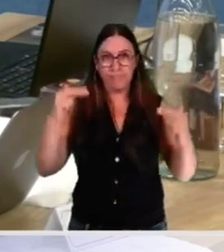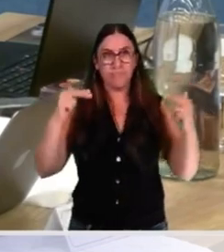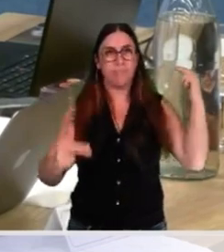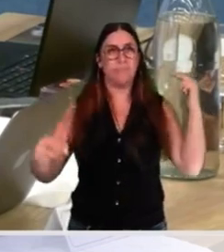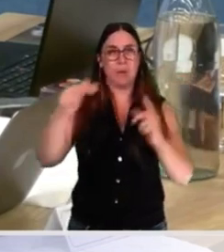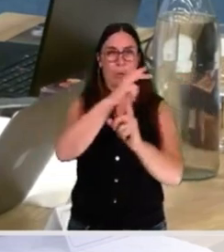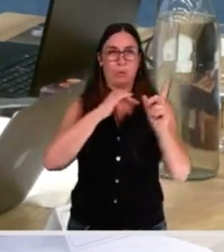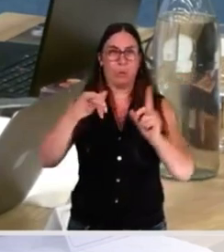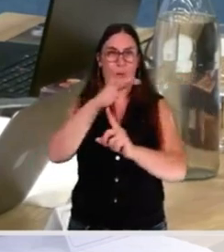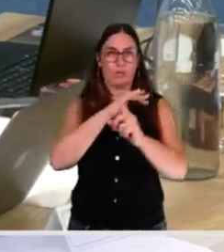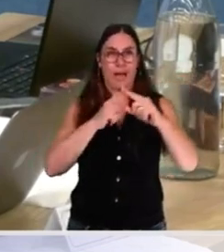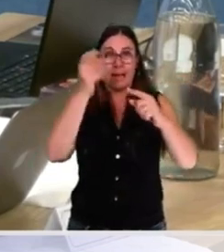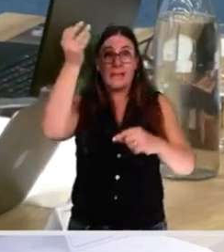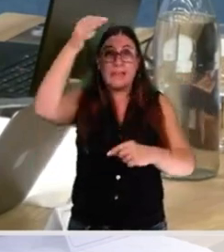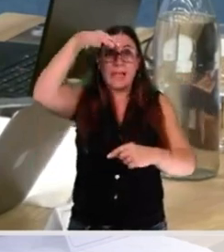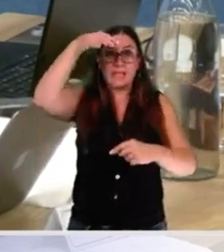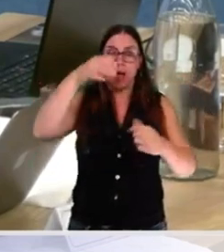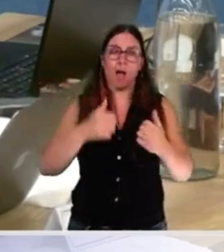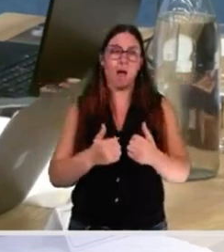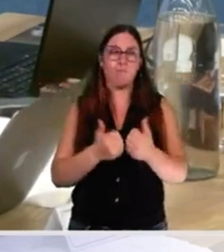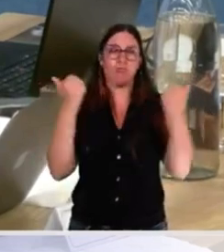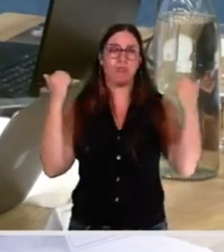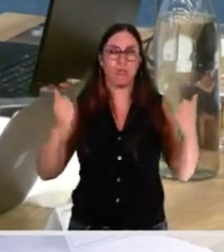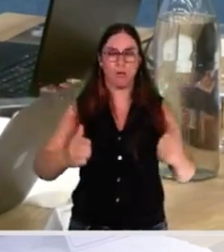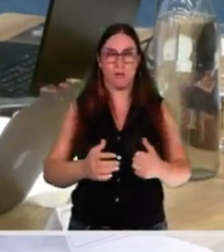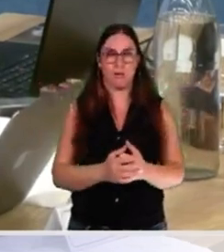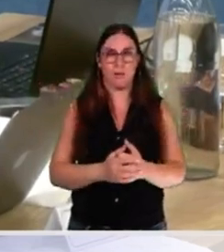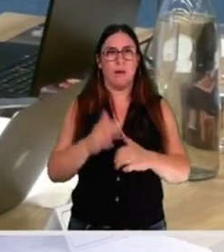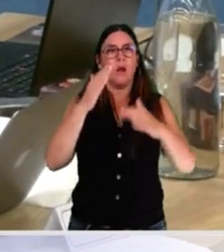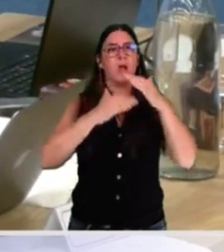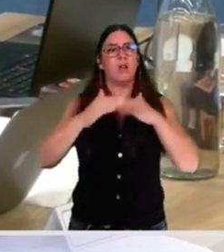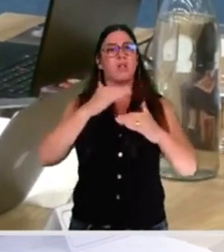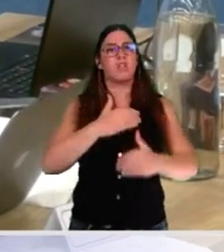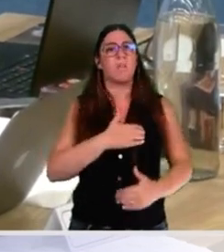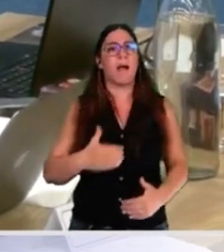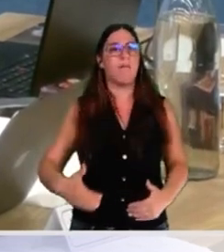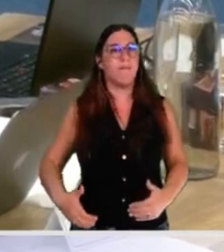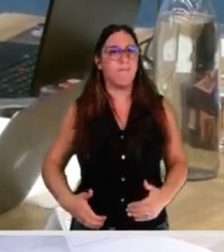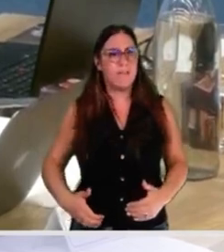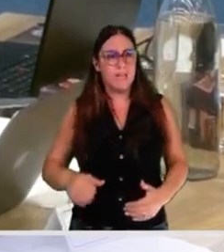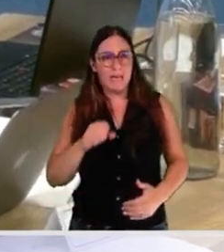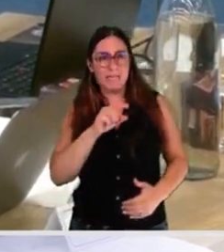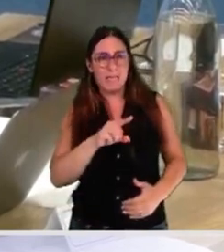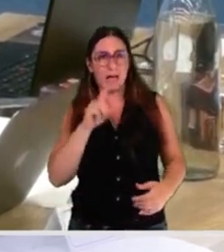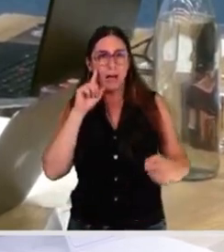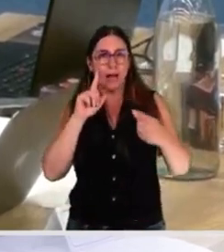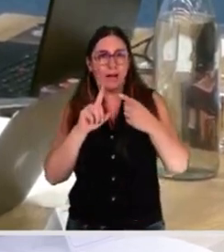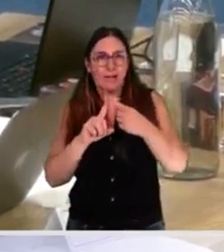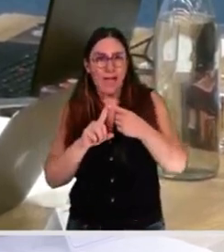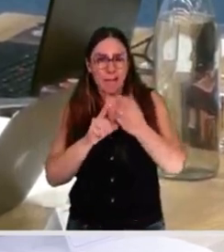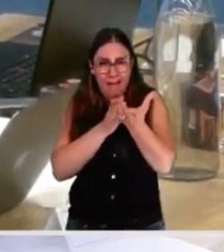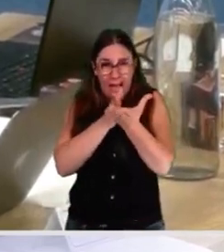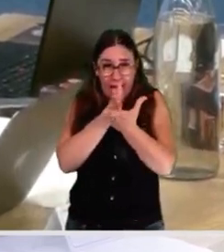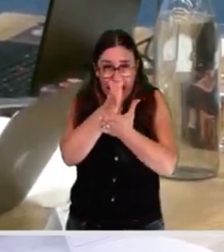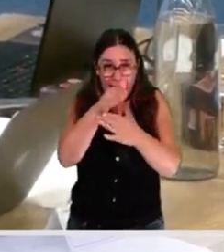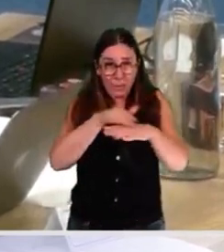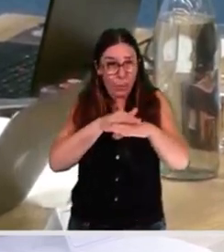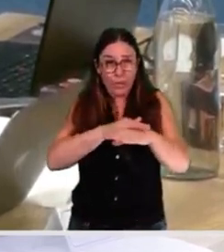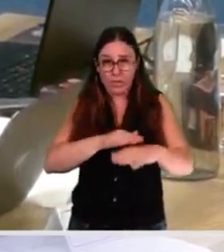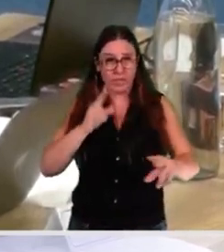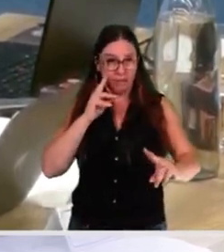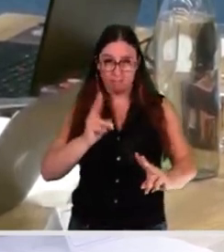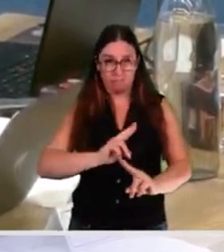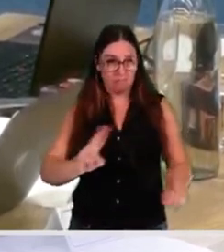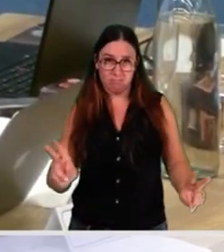sociales et de destin. Le schéma de la ville ne fait pas de cette question l'axe de sa politique de